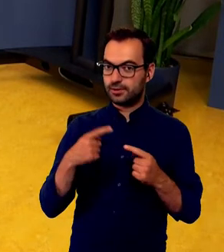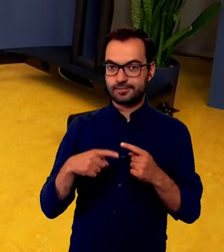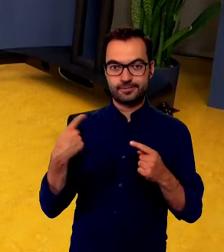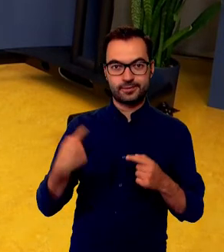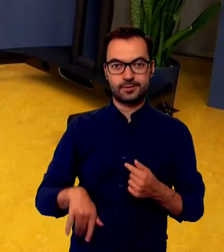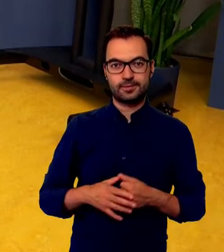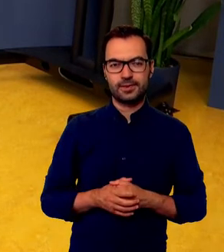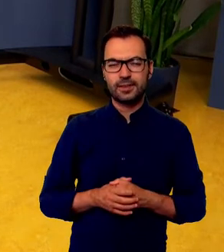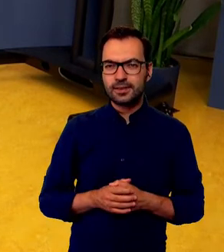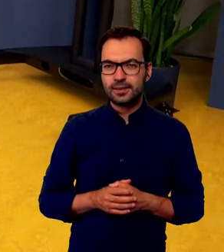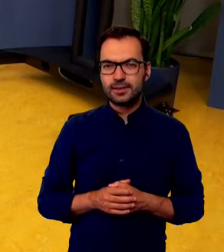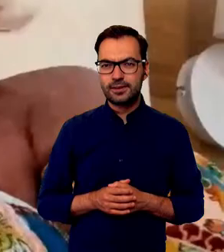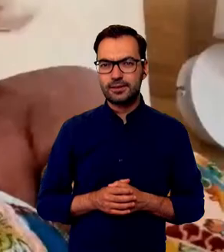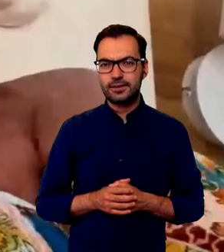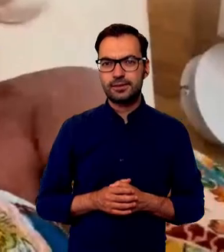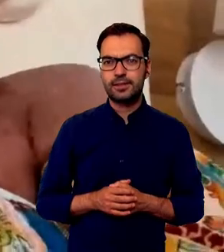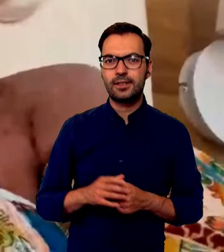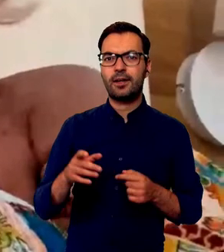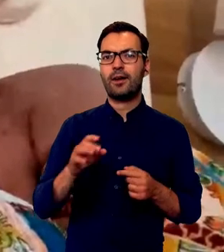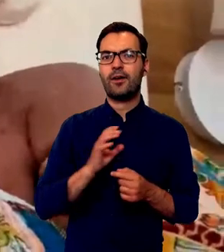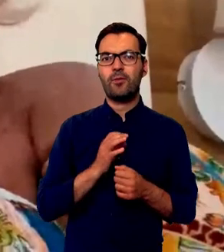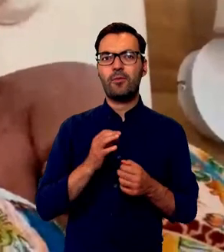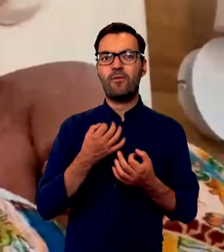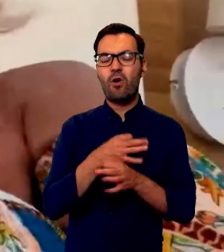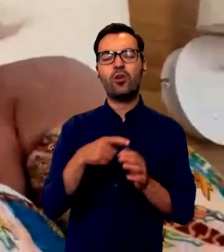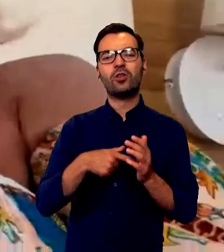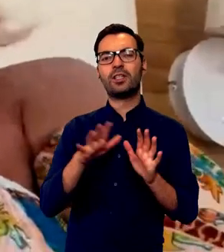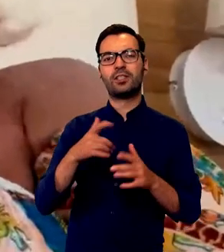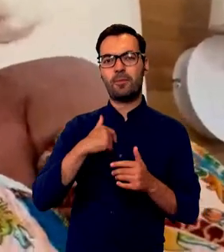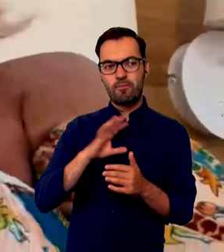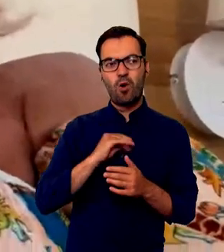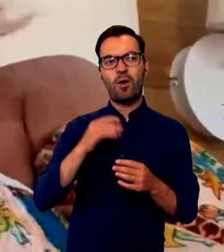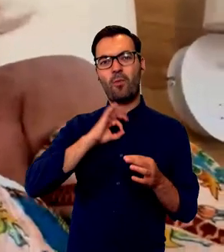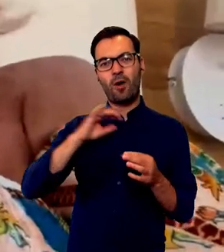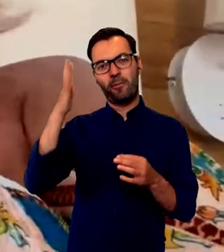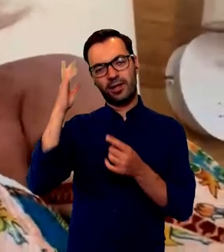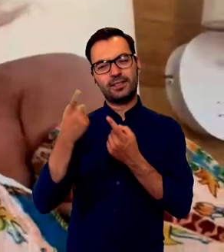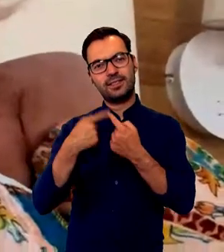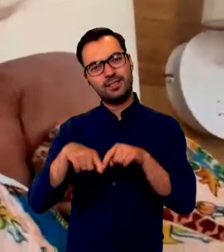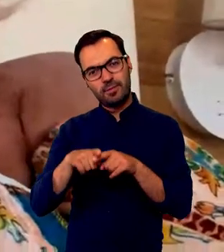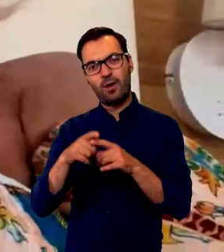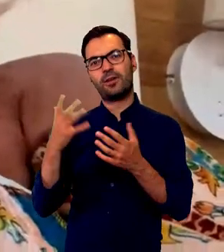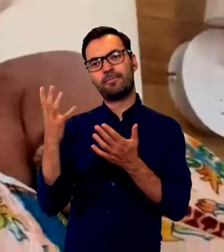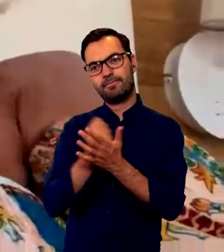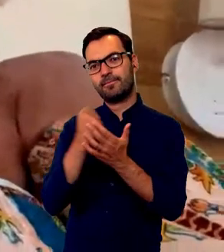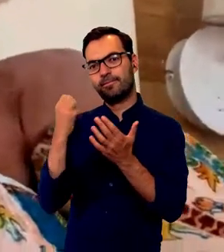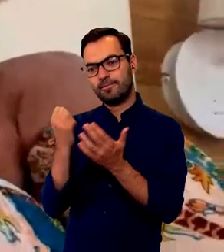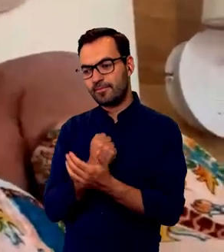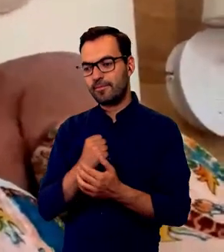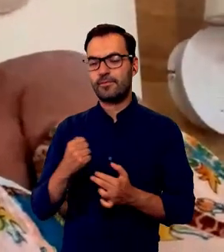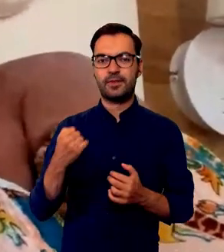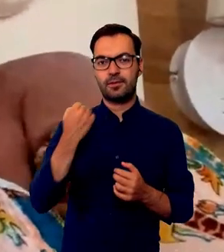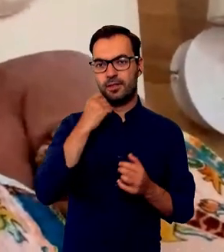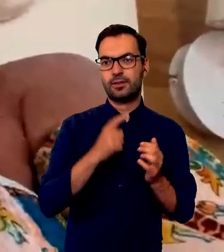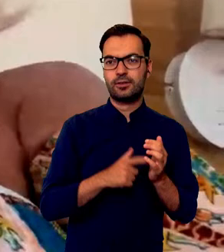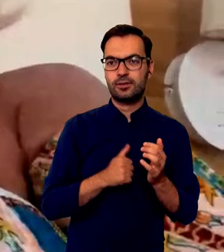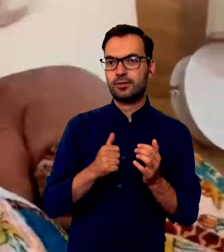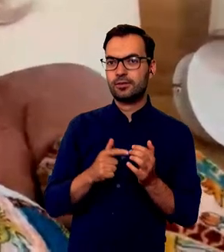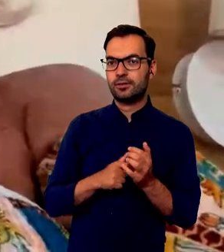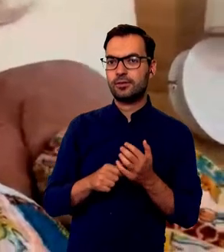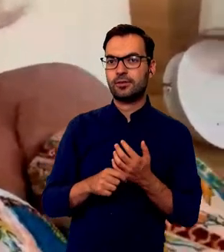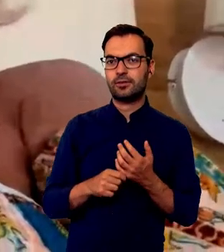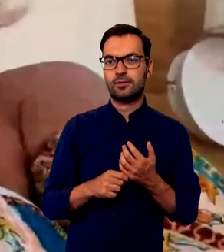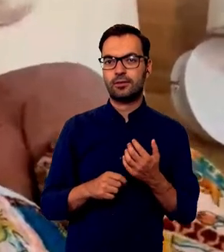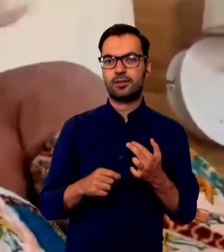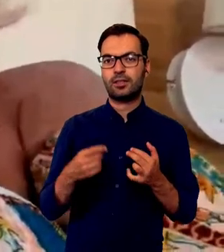możliwość kreowania moich marzeń, kreowania moich kolejnych marzeń. I bardzo często ceny, które